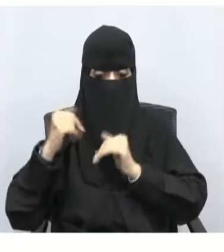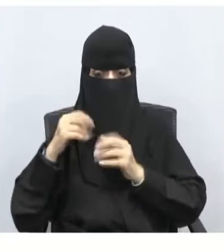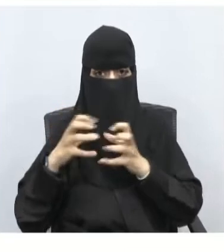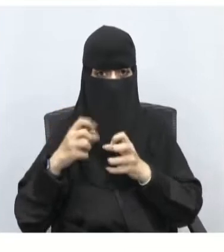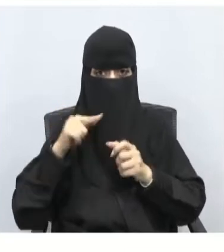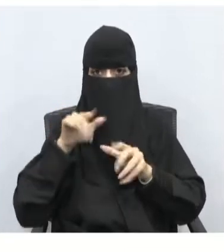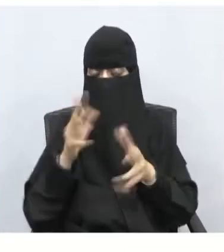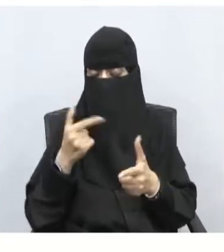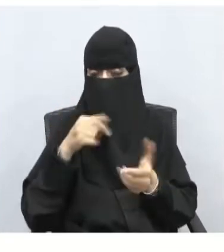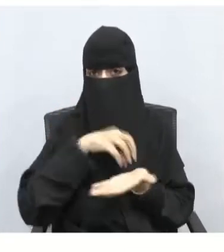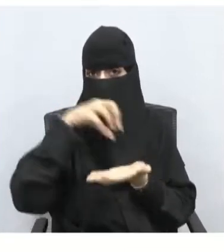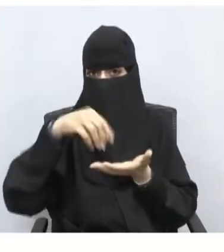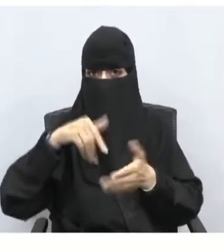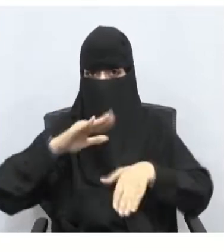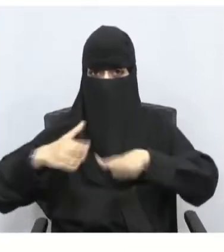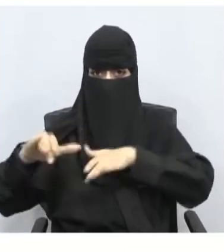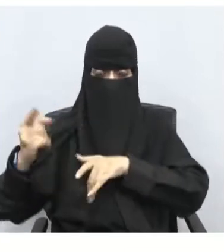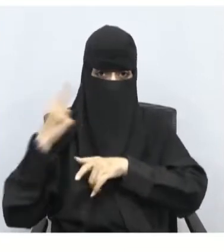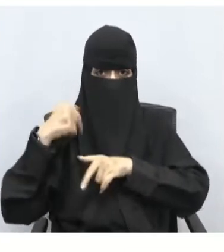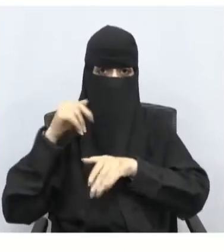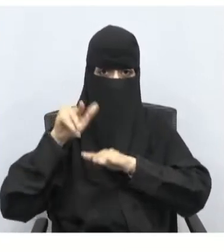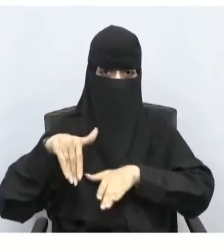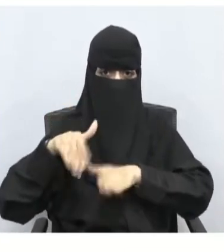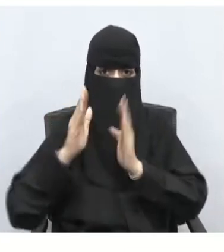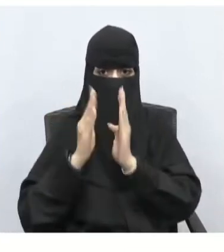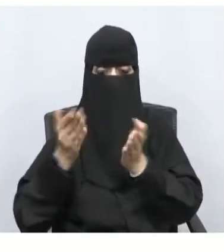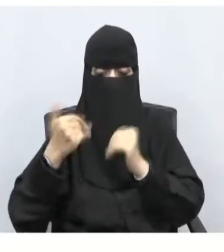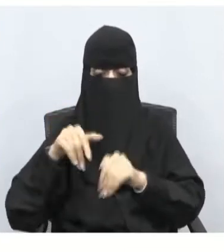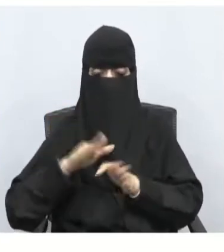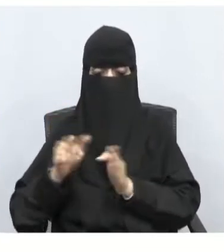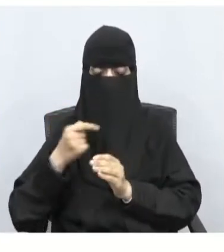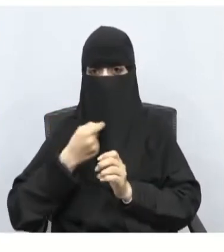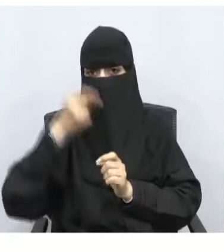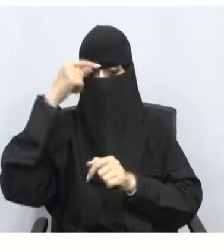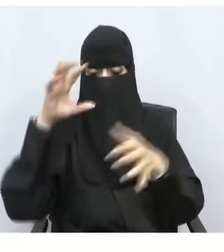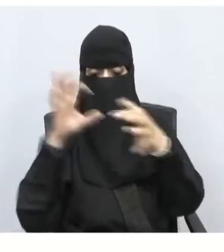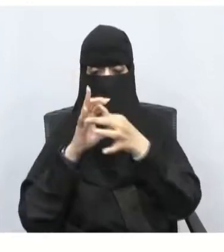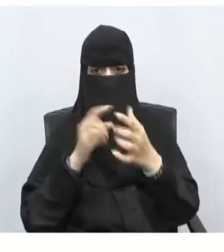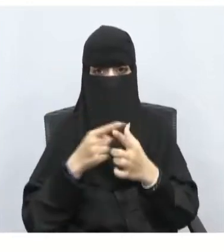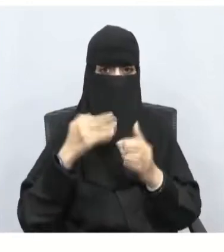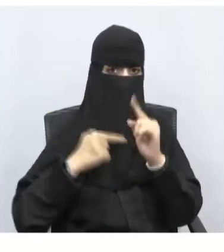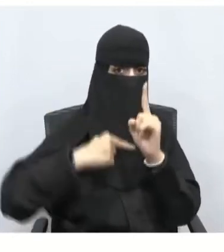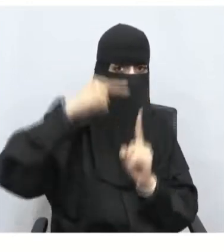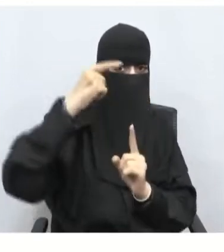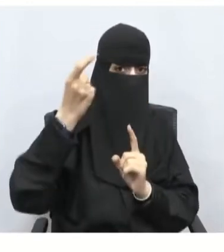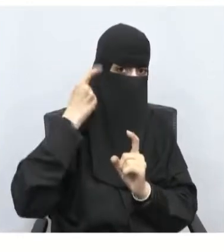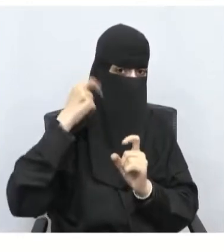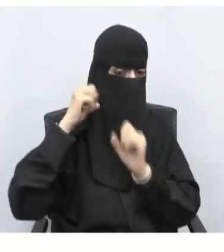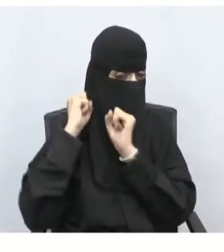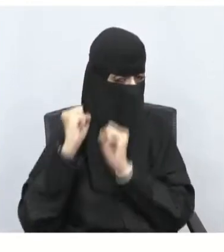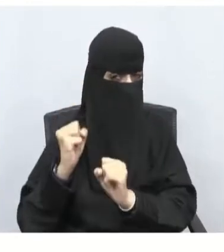تفسير كيف تنتقل موجات الصوت عبر المواد، وصف العلاقة بين علو الصوت